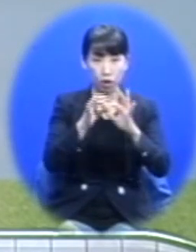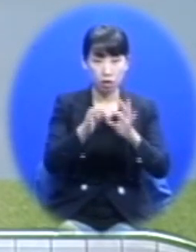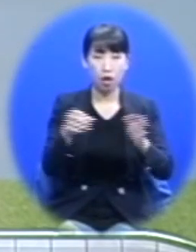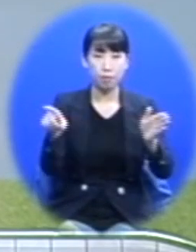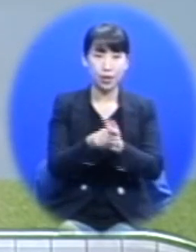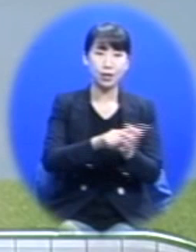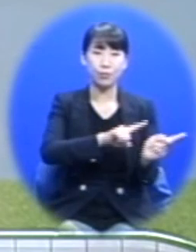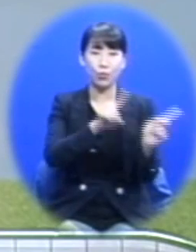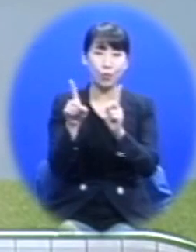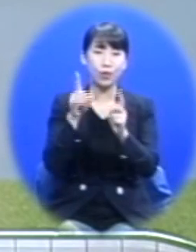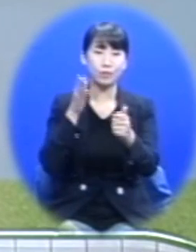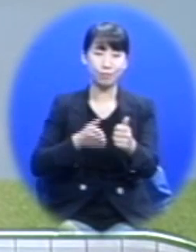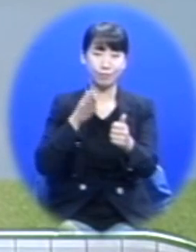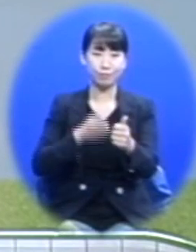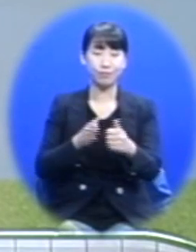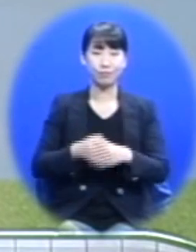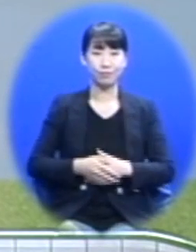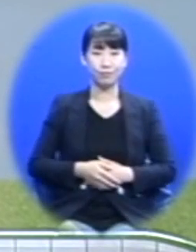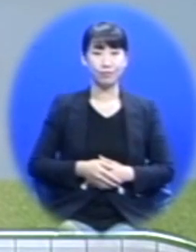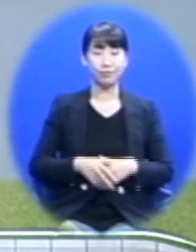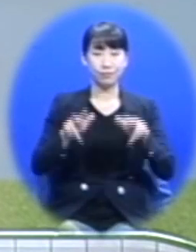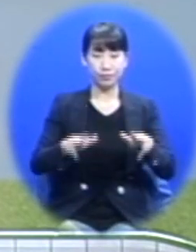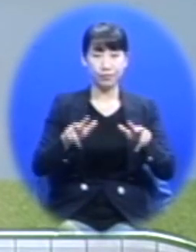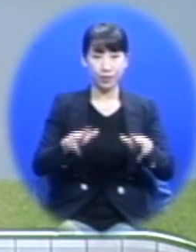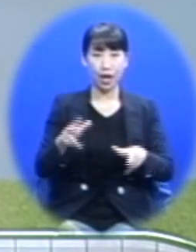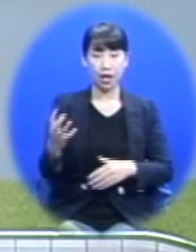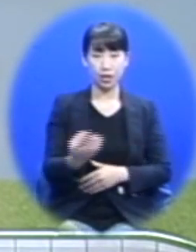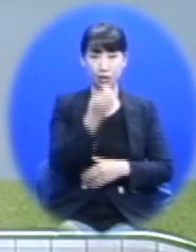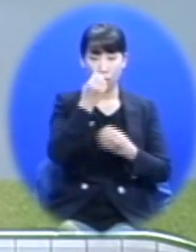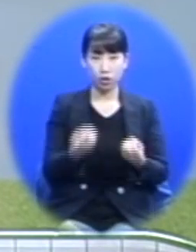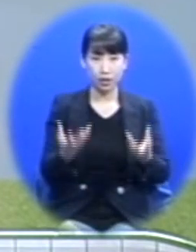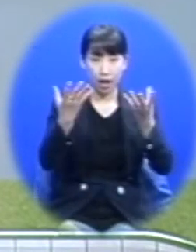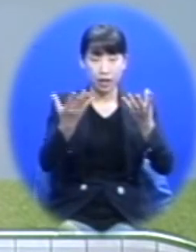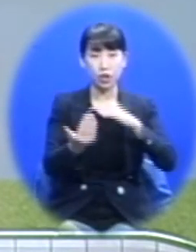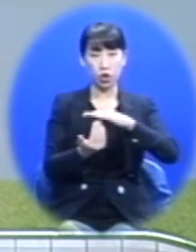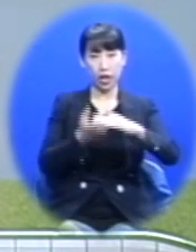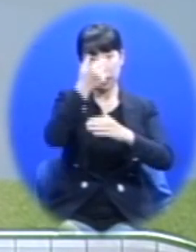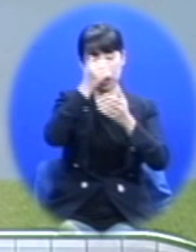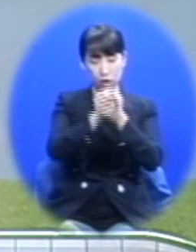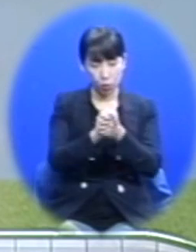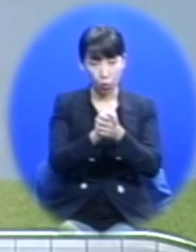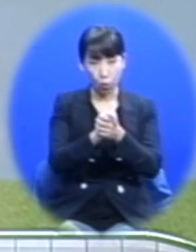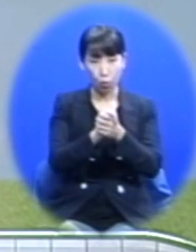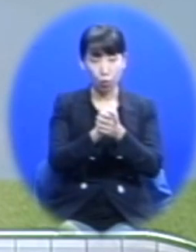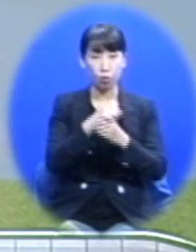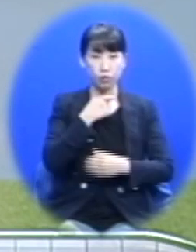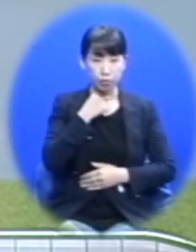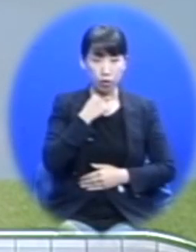믿음을 회복하셔야 됩니다. 여러분 이제 성찬을 받기 전에 기도할 텐데 혹시 여러분의